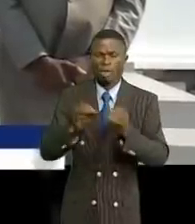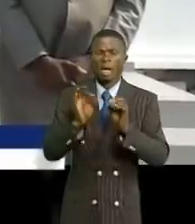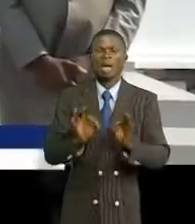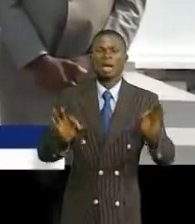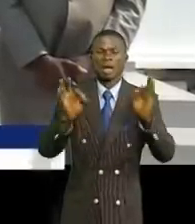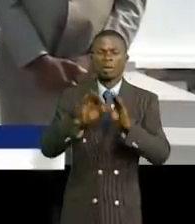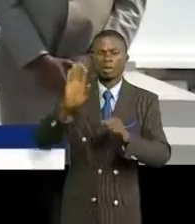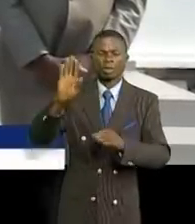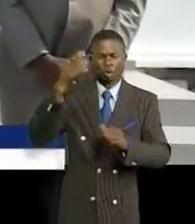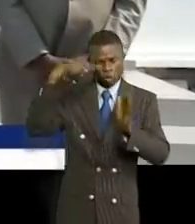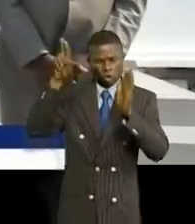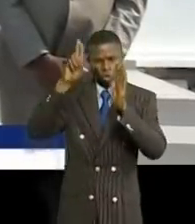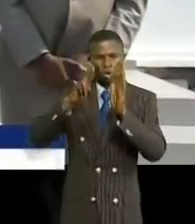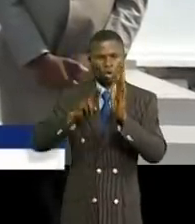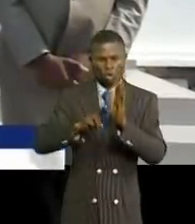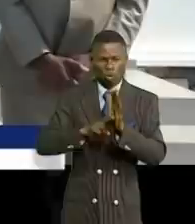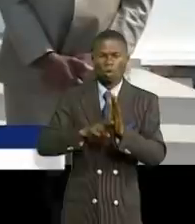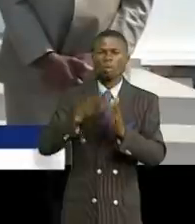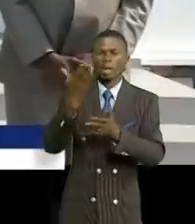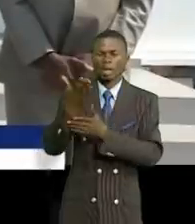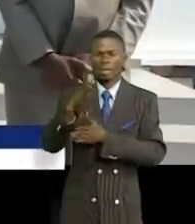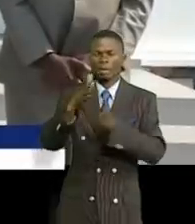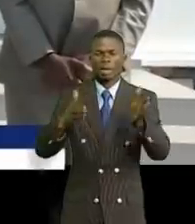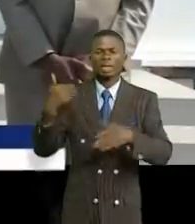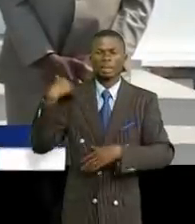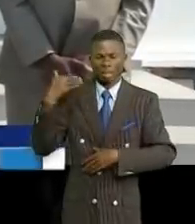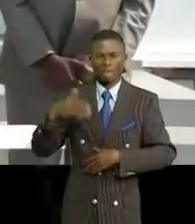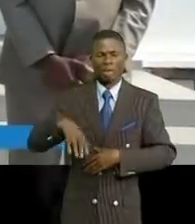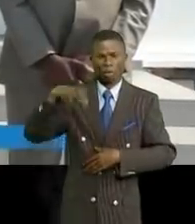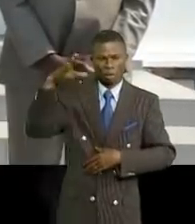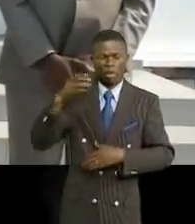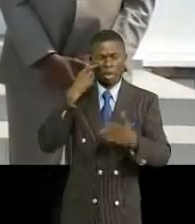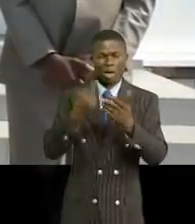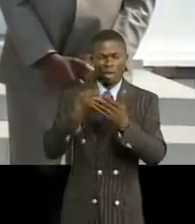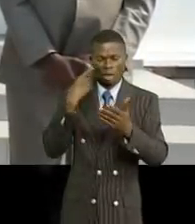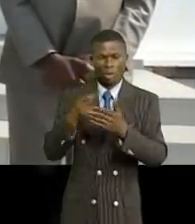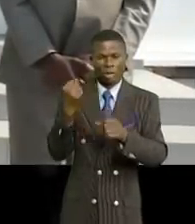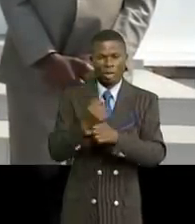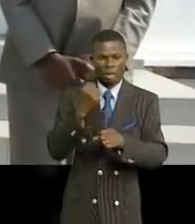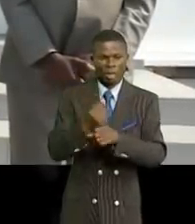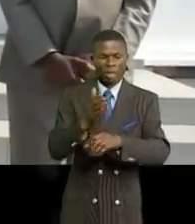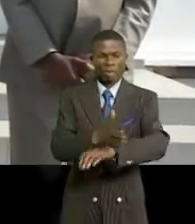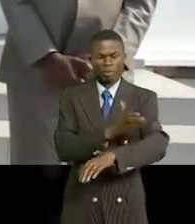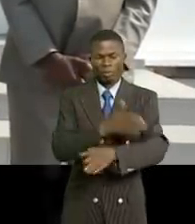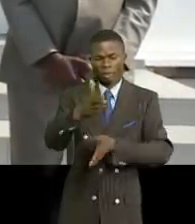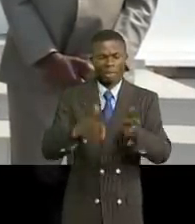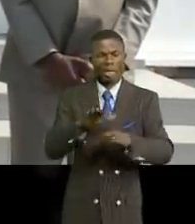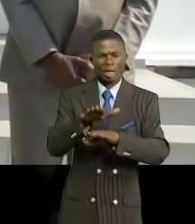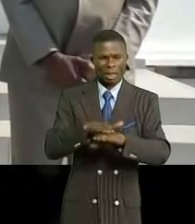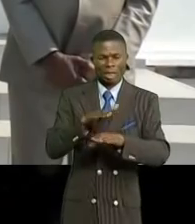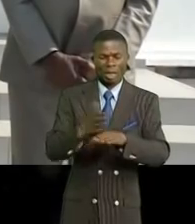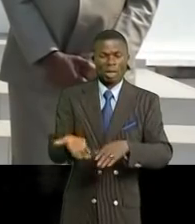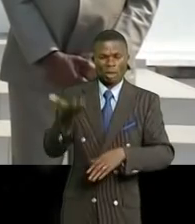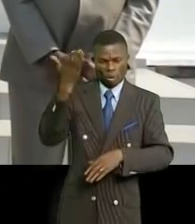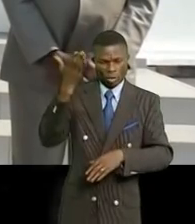gouvernement portent si la mobilisation des recettes il a constaté les la actuelle des recettes ce qui est en hausse et